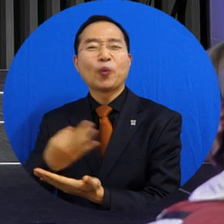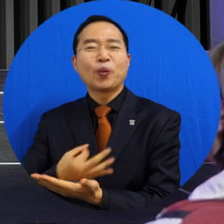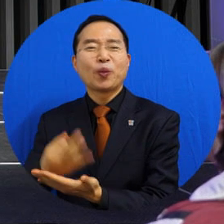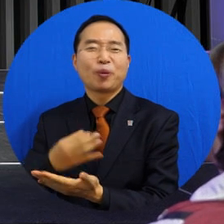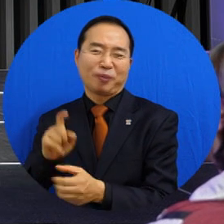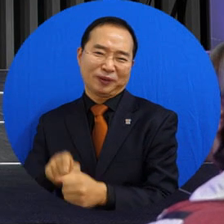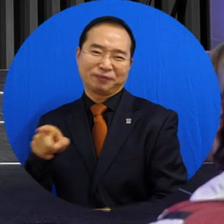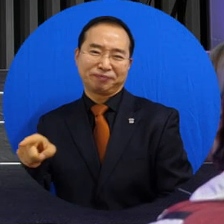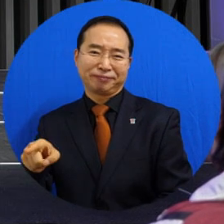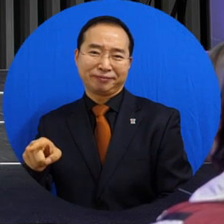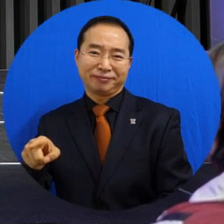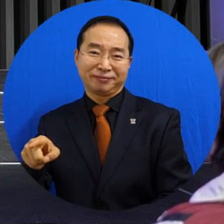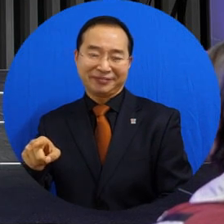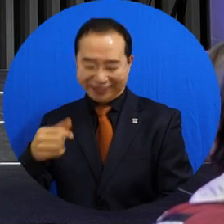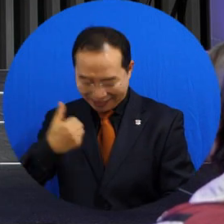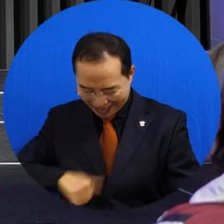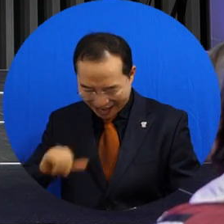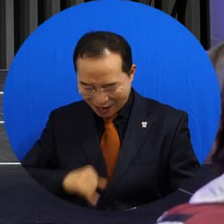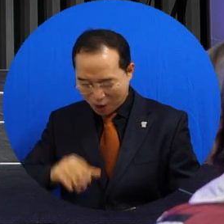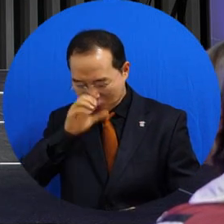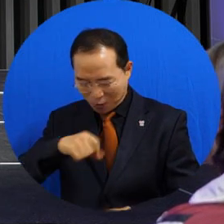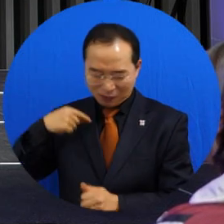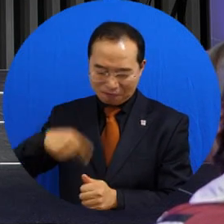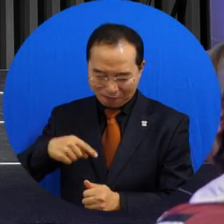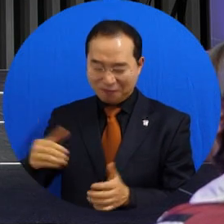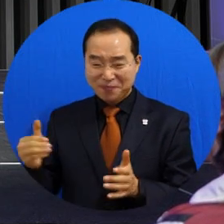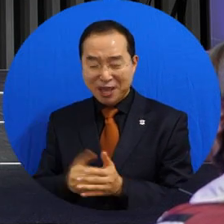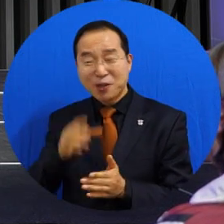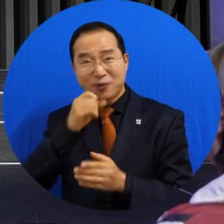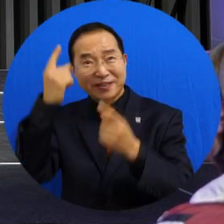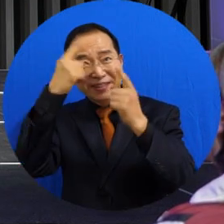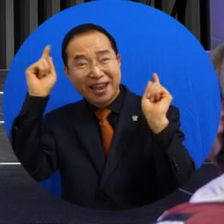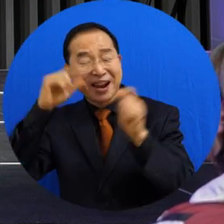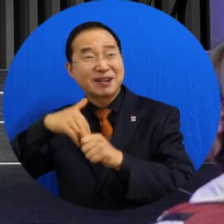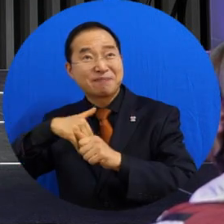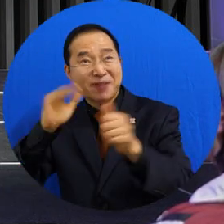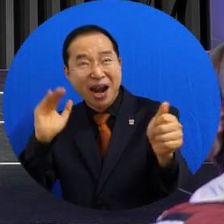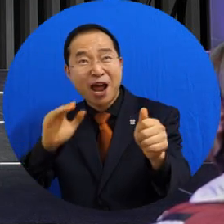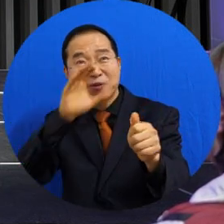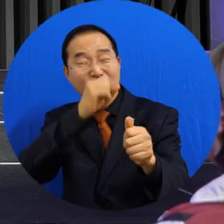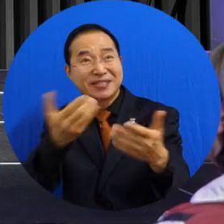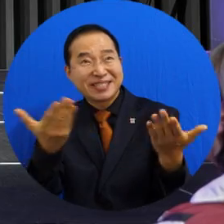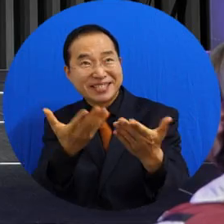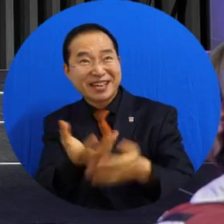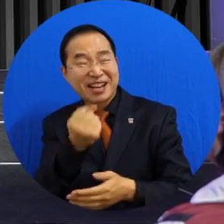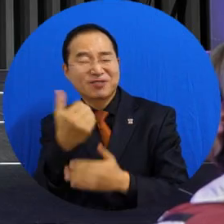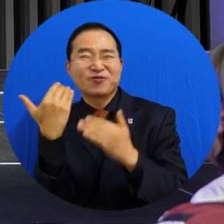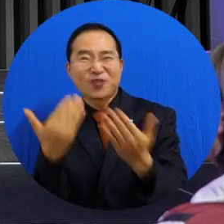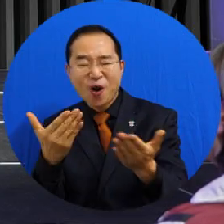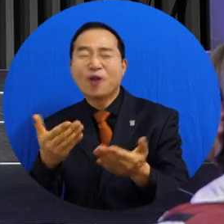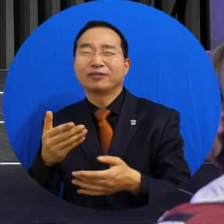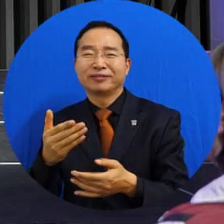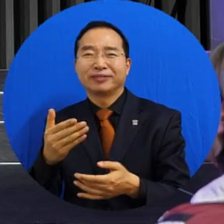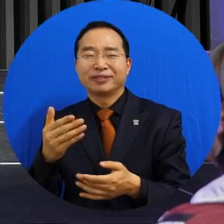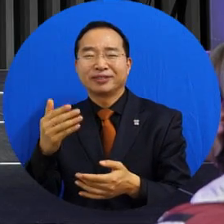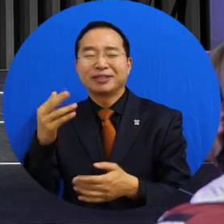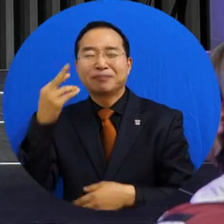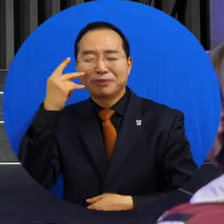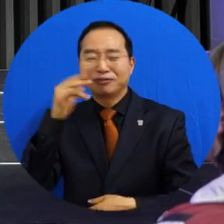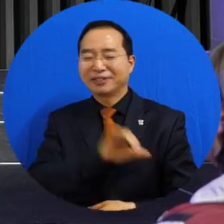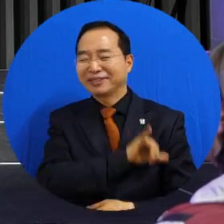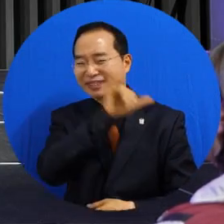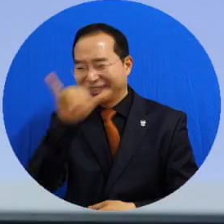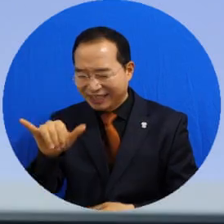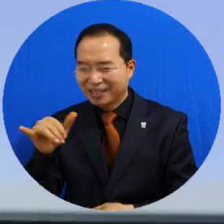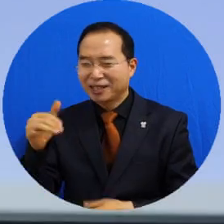성공하는 거였어요. 그리고 자녀들을 좋은 교육을 시켜서 좋은 대학교로 보내서 좋은 직업을 갖게 하는 게 아메리칸